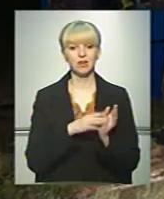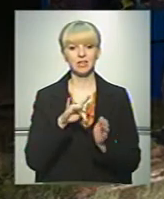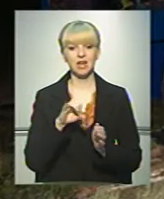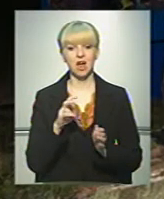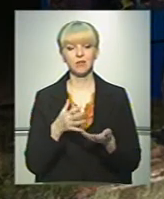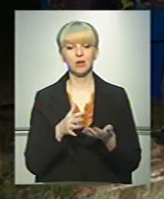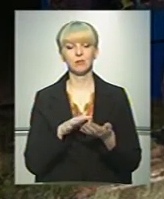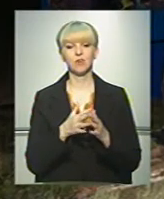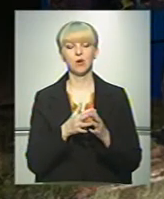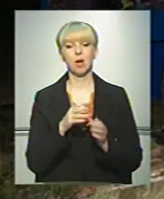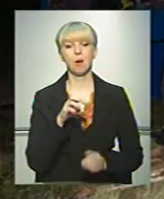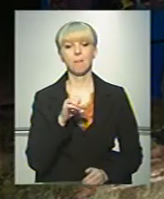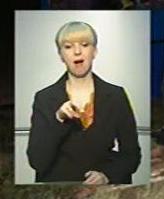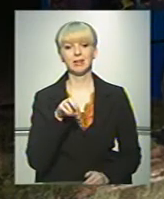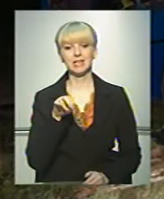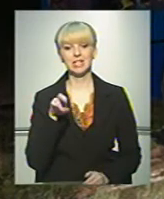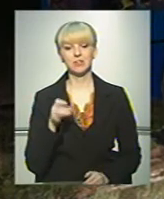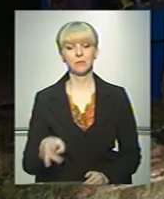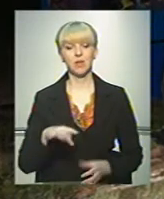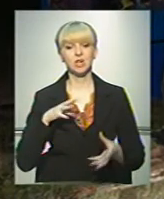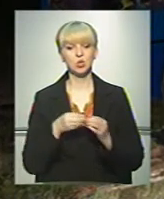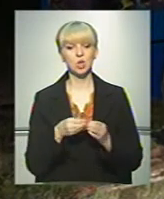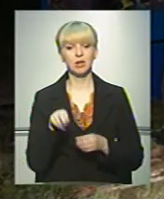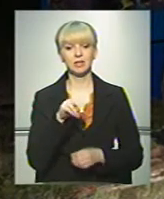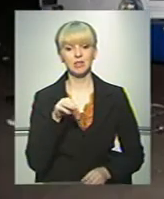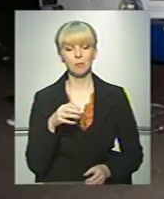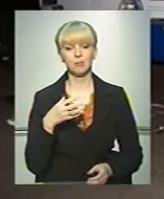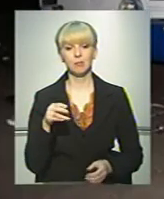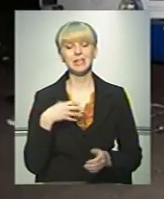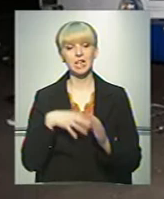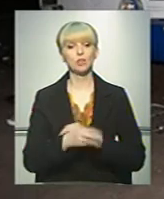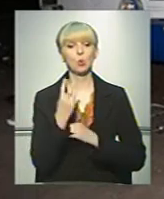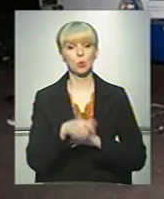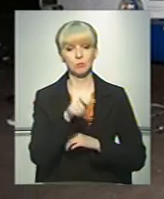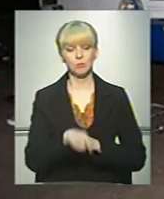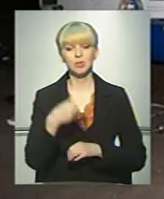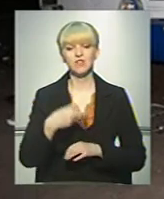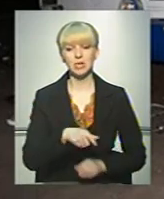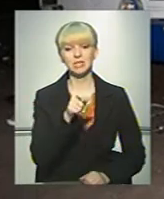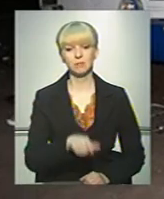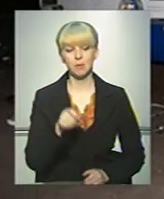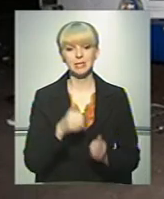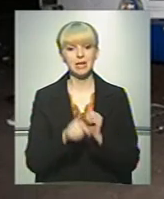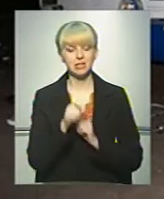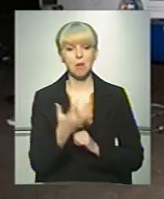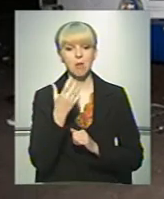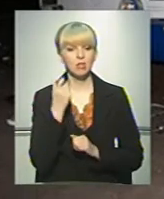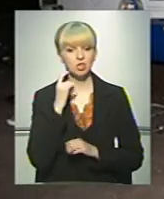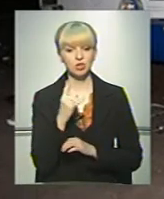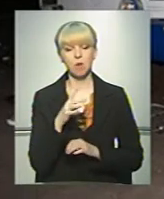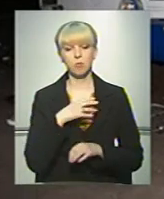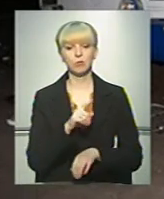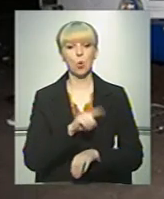Нові Обиходи Немирівського району. В результаті ДТП загинули троє людей. 20 пасажирів, серед них 5-річна дитина,